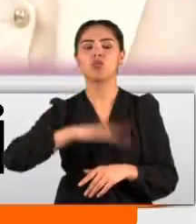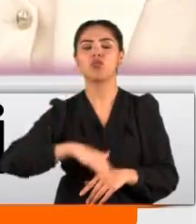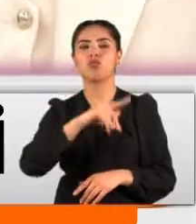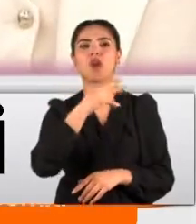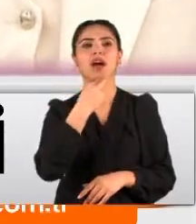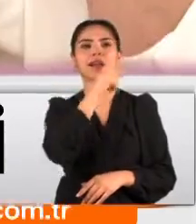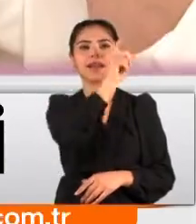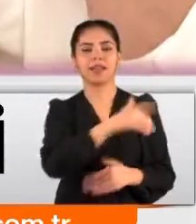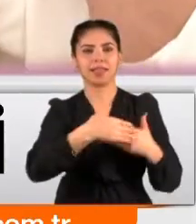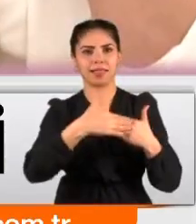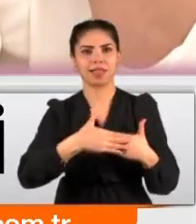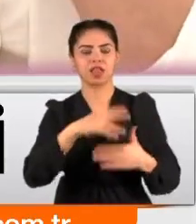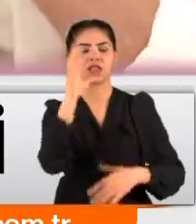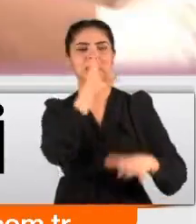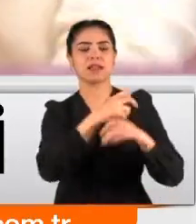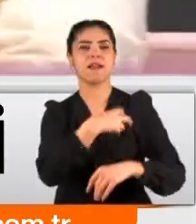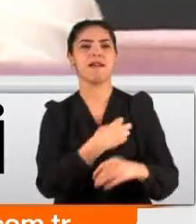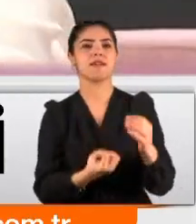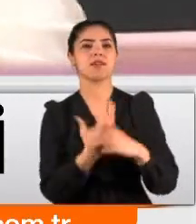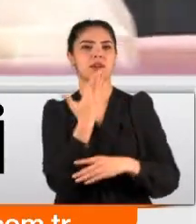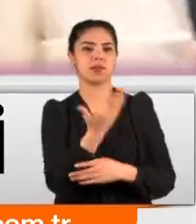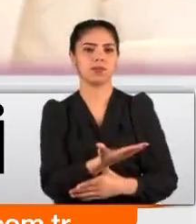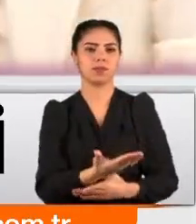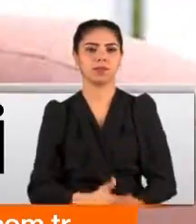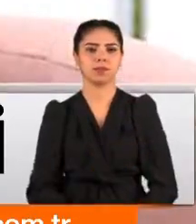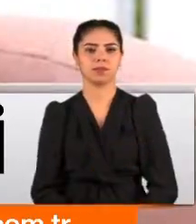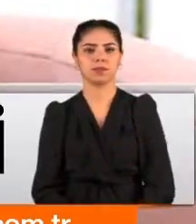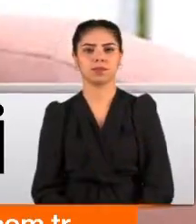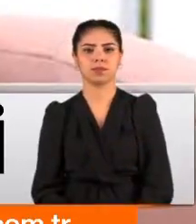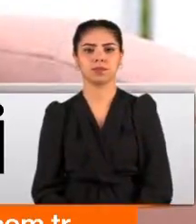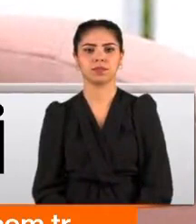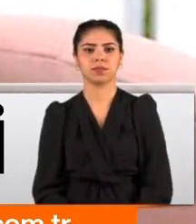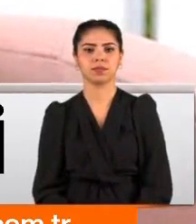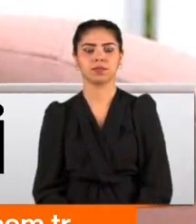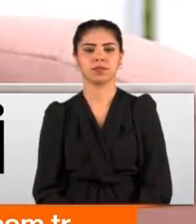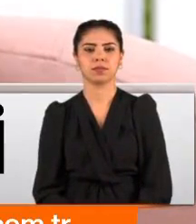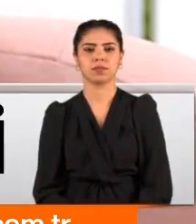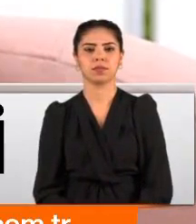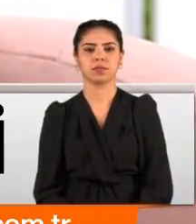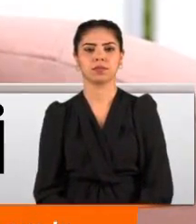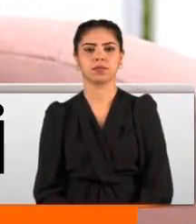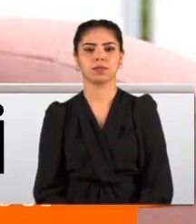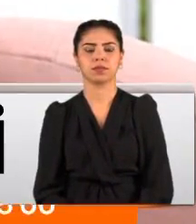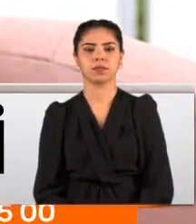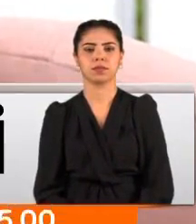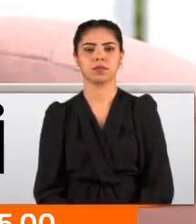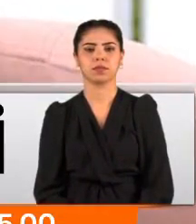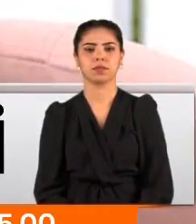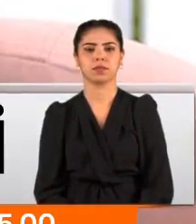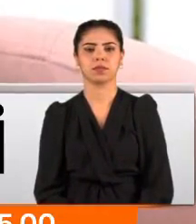aşk yaşamaya başladı. Bana niye yolluyorsun? Kızıma gelinlerime niye yolluyorsun? Ayıp değil mi lan? Sen istedin ulan, sen istedin!